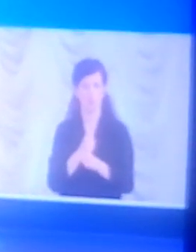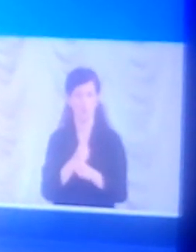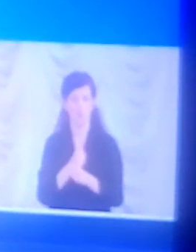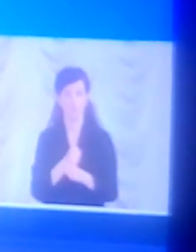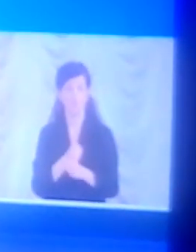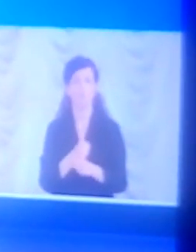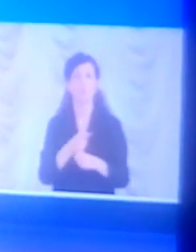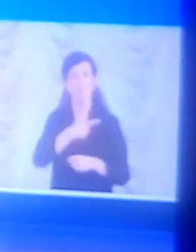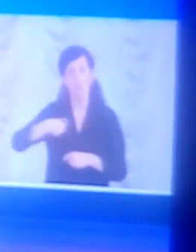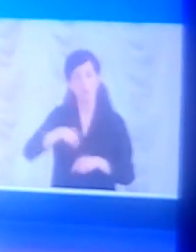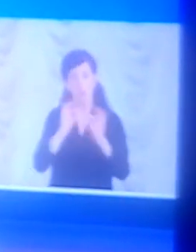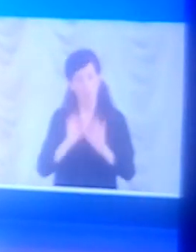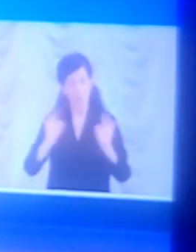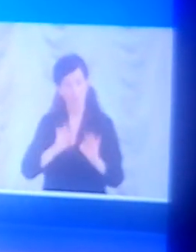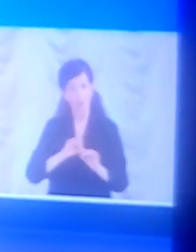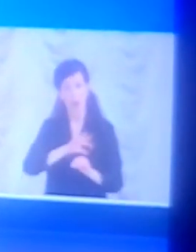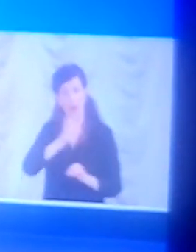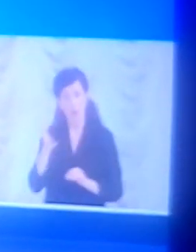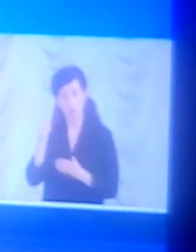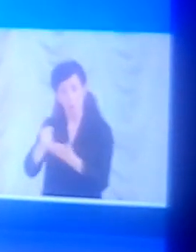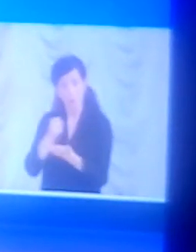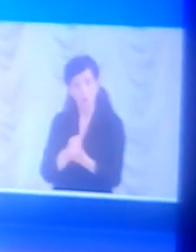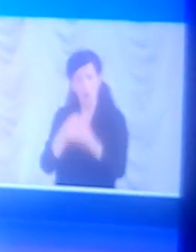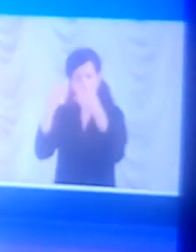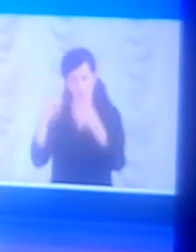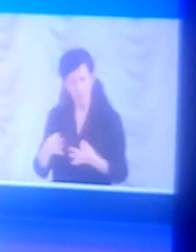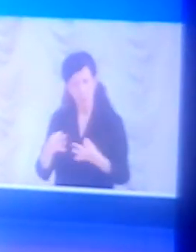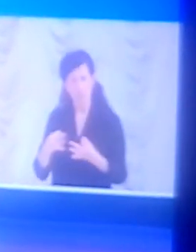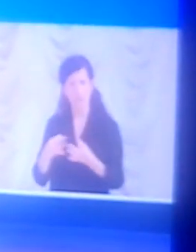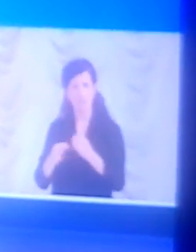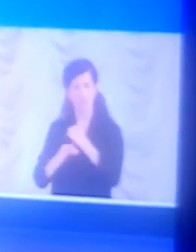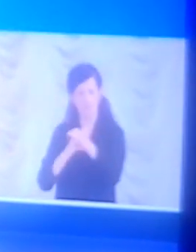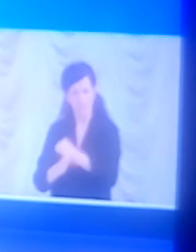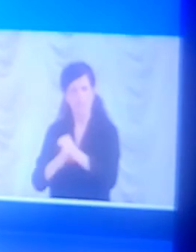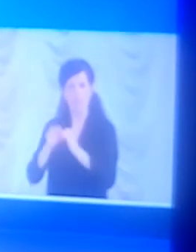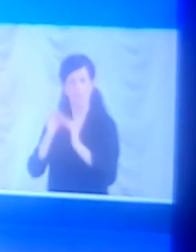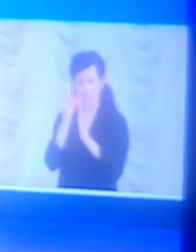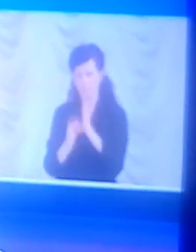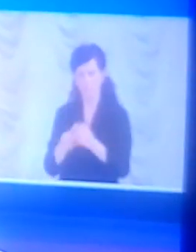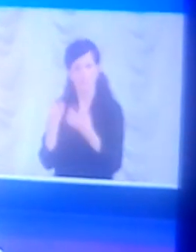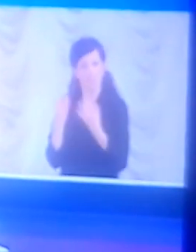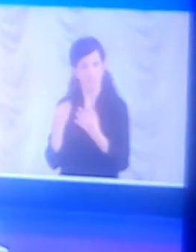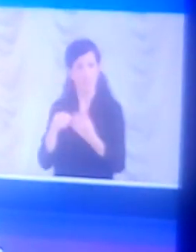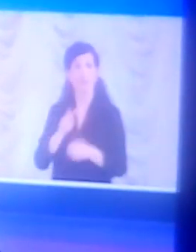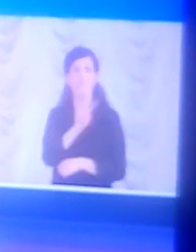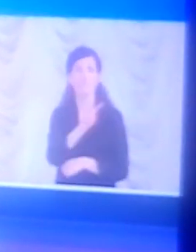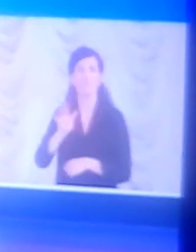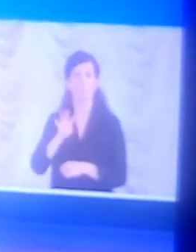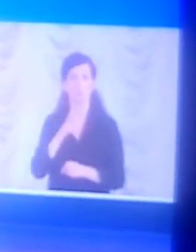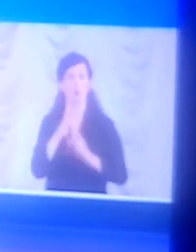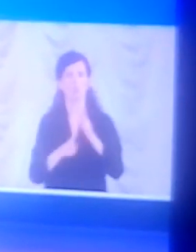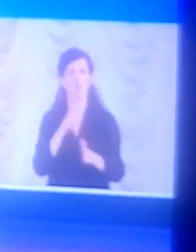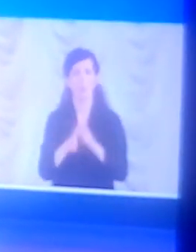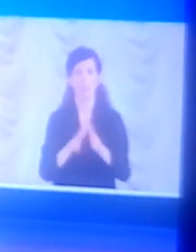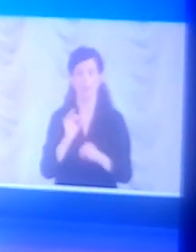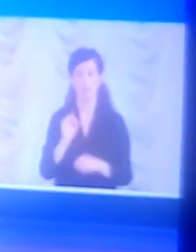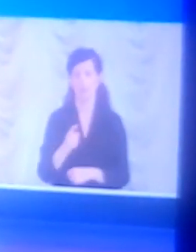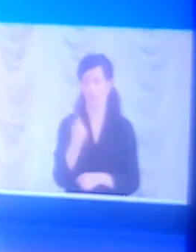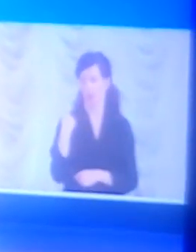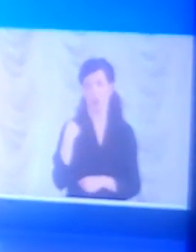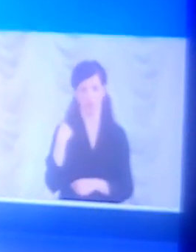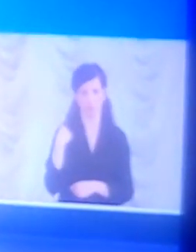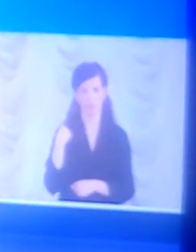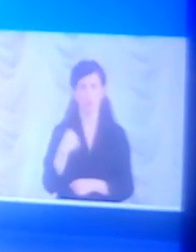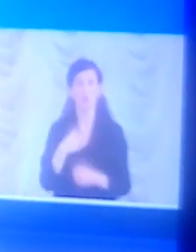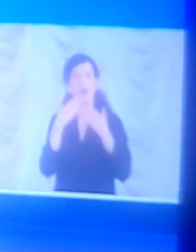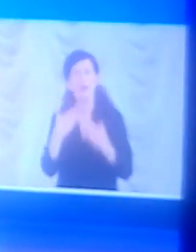un altro, ancora più sofisticato, ancora più rigoroso e perfezionato, il 24 aprile, l'altro giorno. Ringrazio